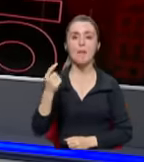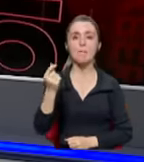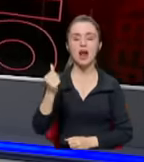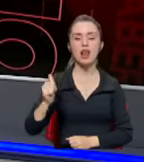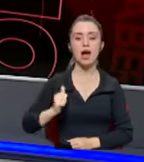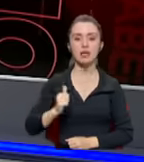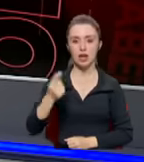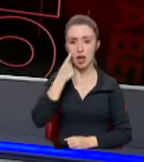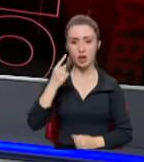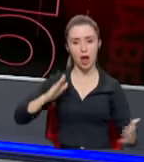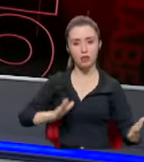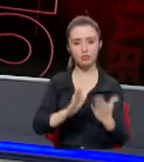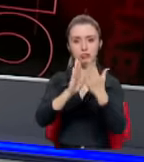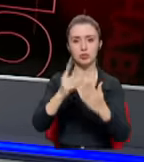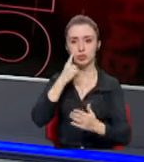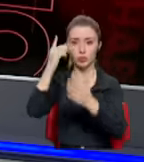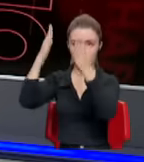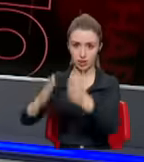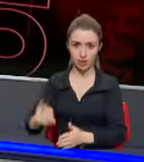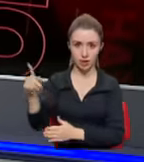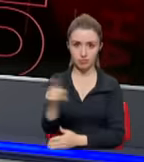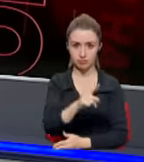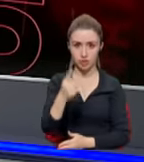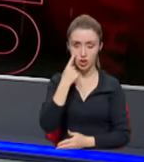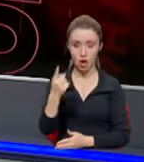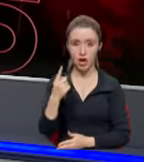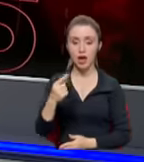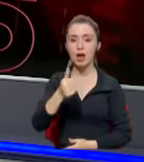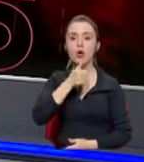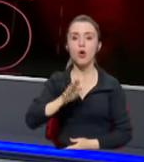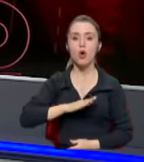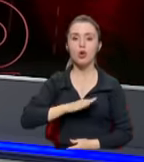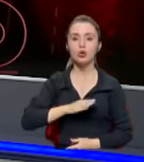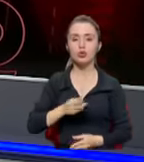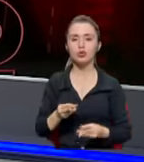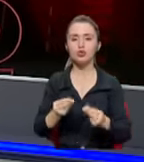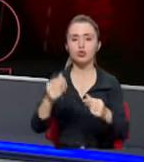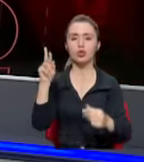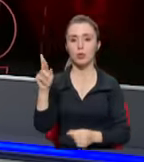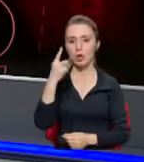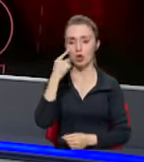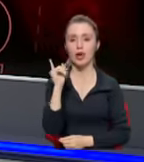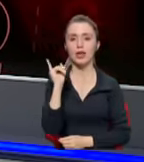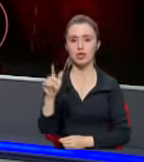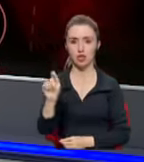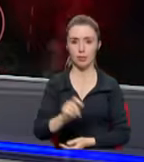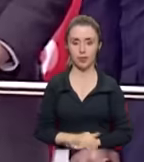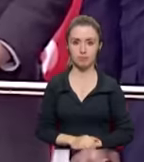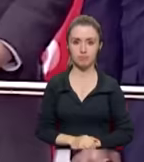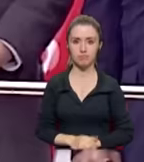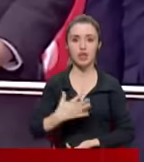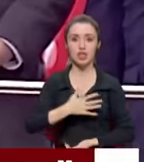tartışmasında karşı karşıya geldiği Cumhurbaşkanı Erdoğan'a İsa oğlunun çürük raporu üzerinden yüklendi